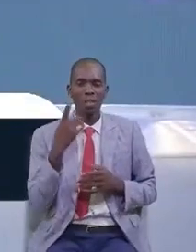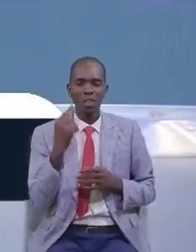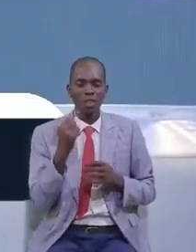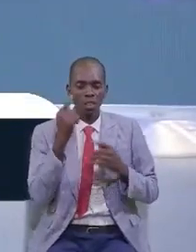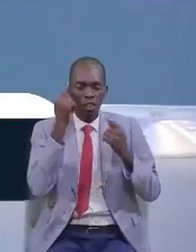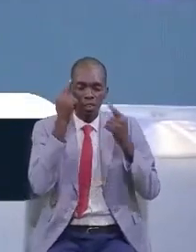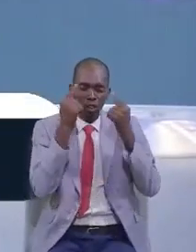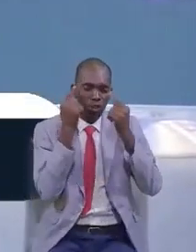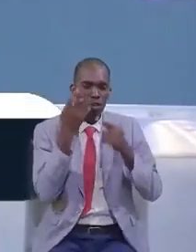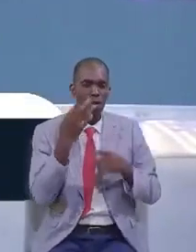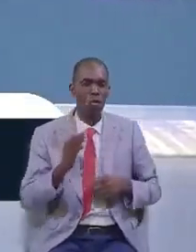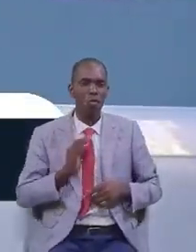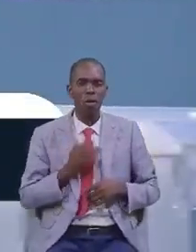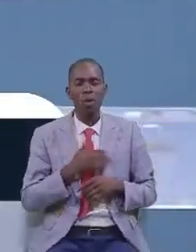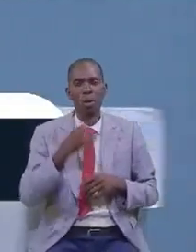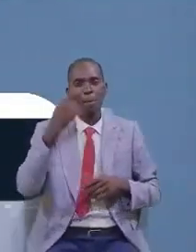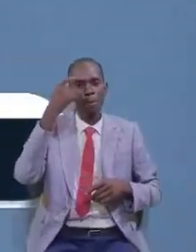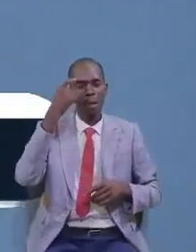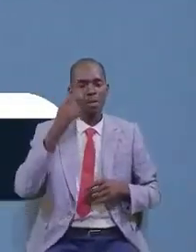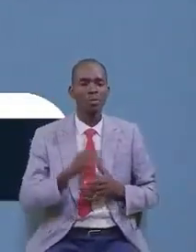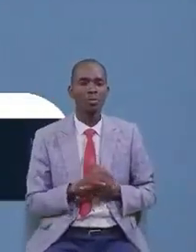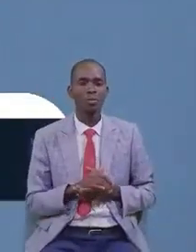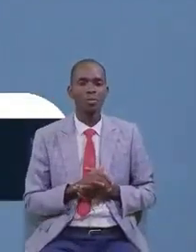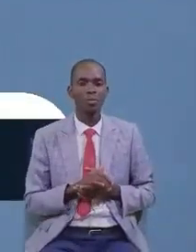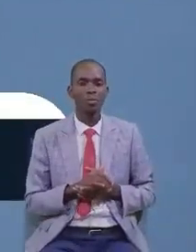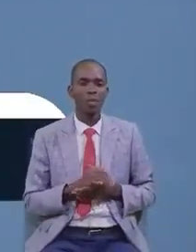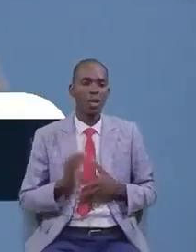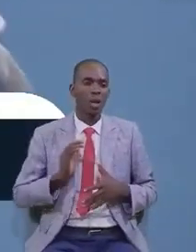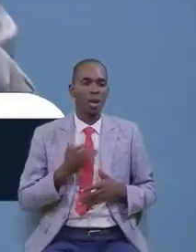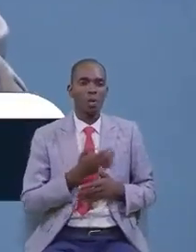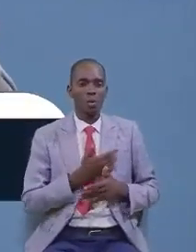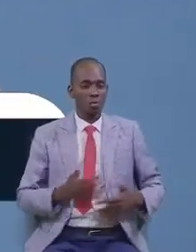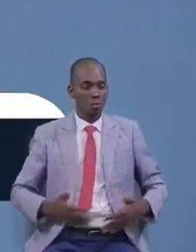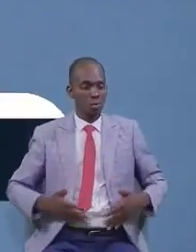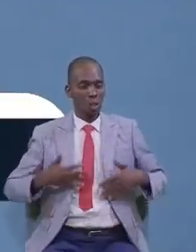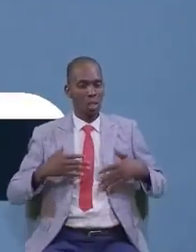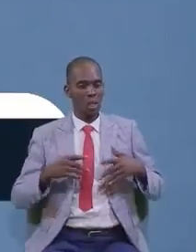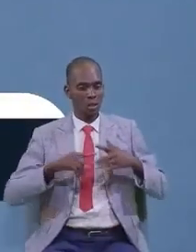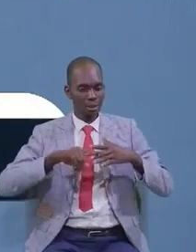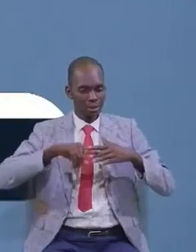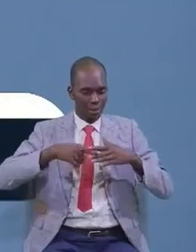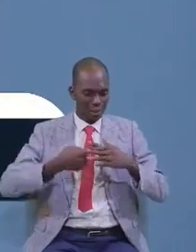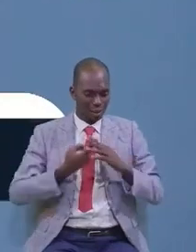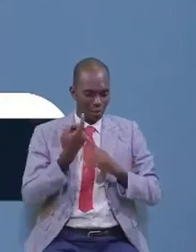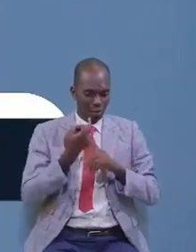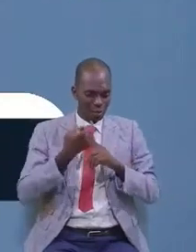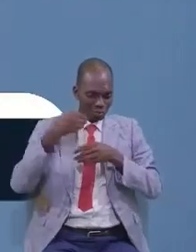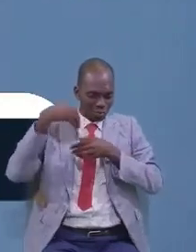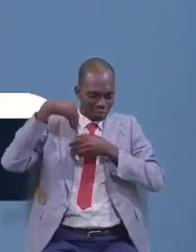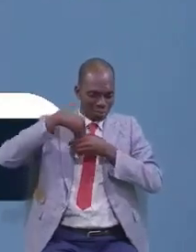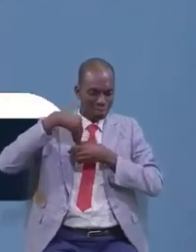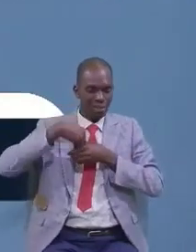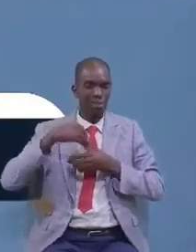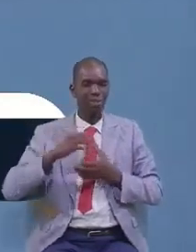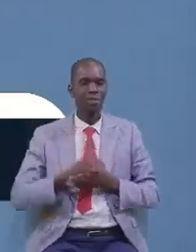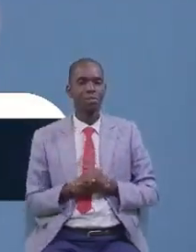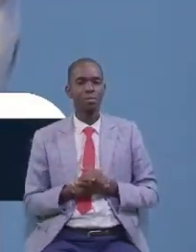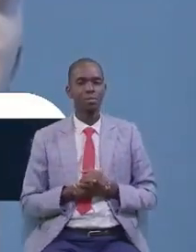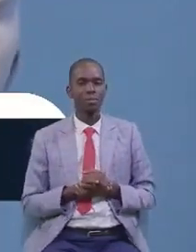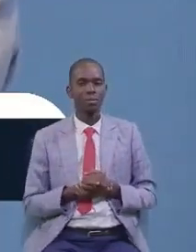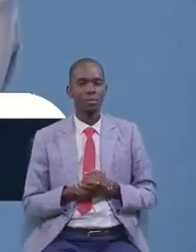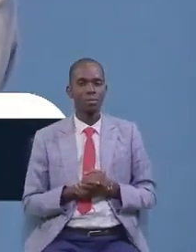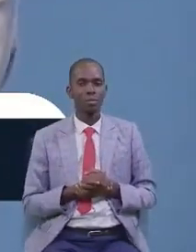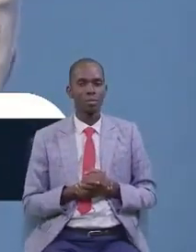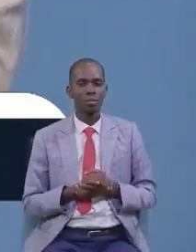of our mind. మన మనసు యొక్క యోచనలు. Our life starts from the inner man. మన జీవితం అండి అంతరంగ పురుషునిలో